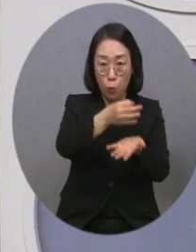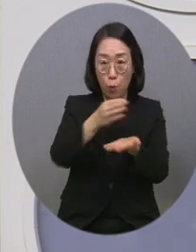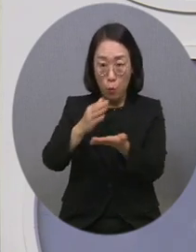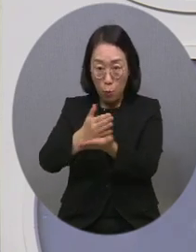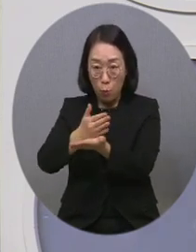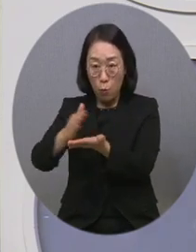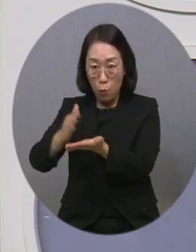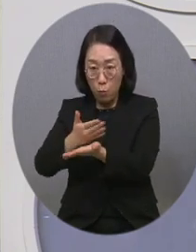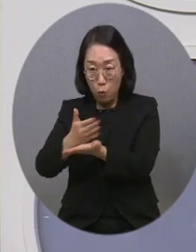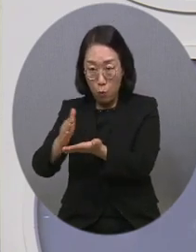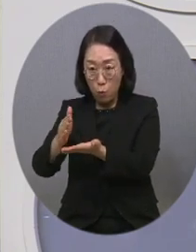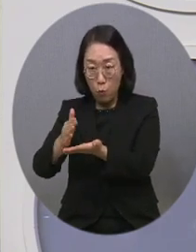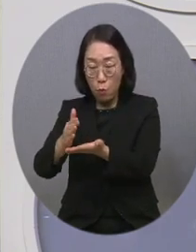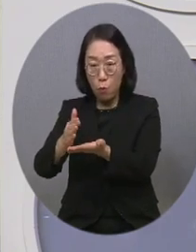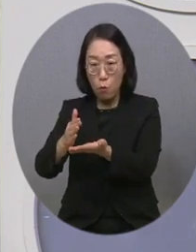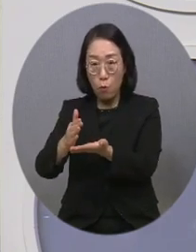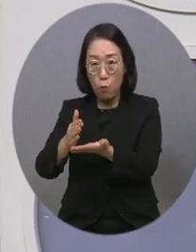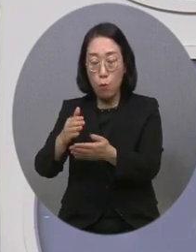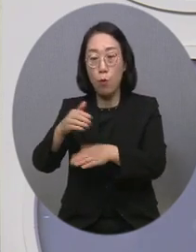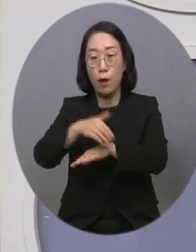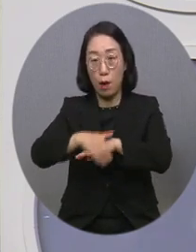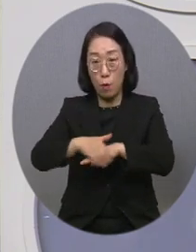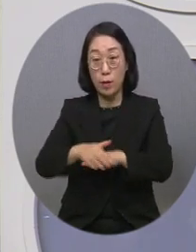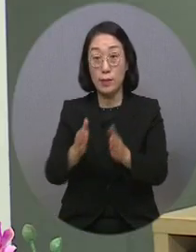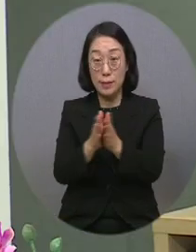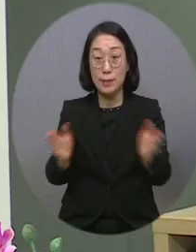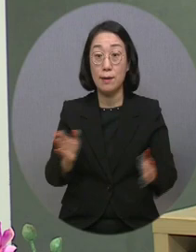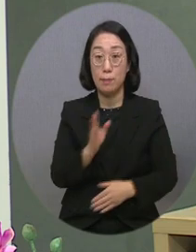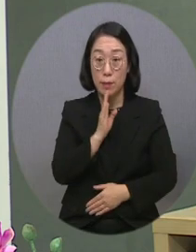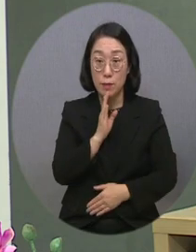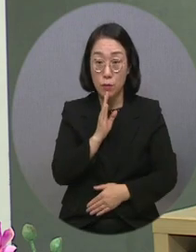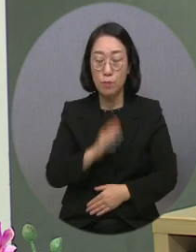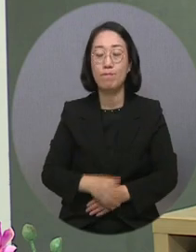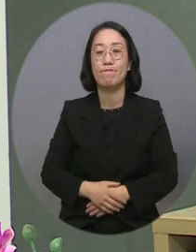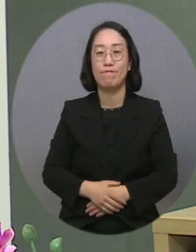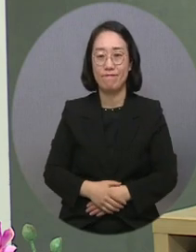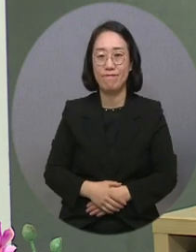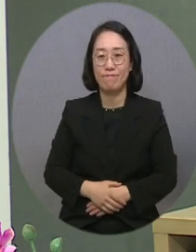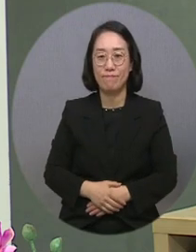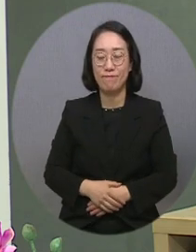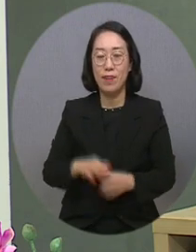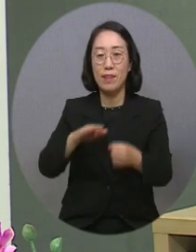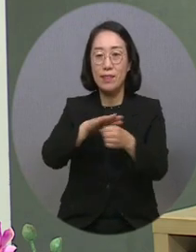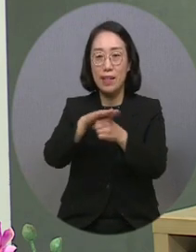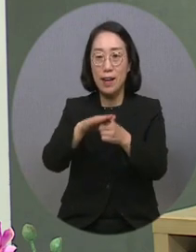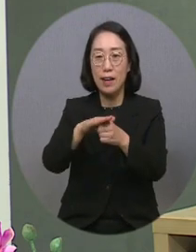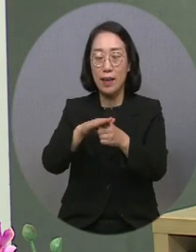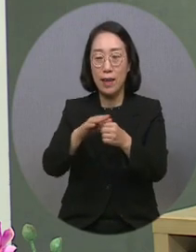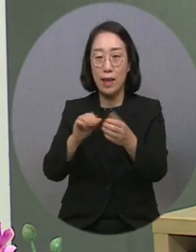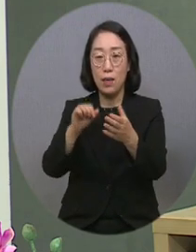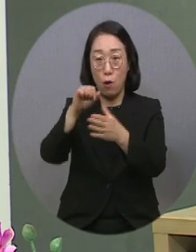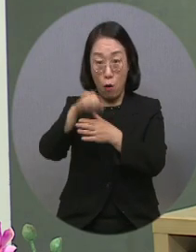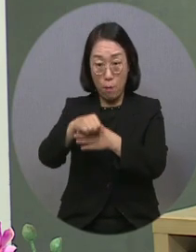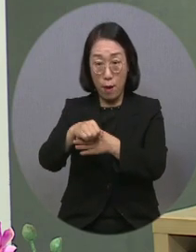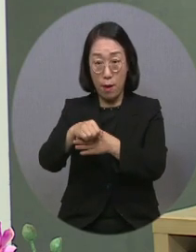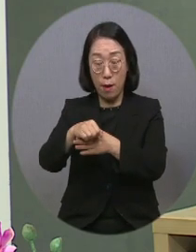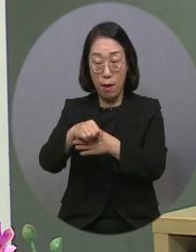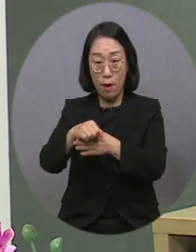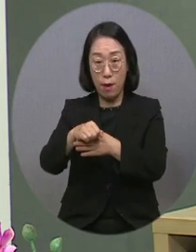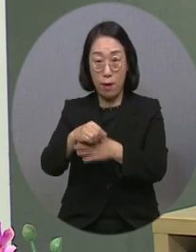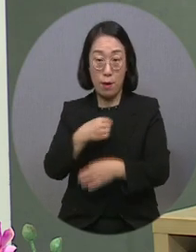작업으로 들어가고 예. 그러는 겁니까? 예. 네. 예, 사랑의 열매에 많은